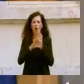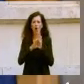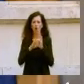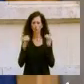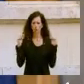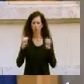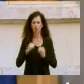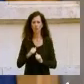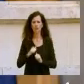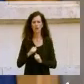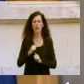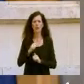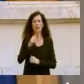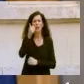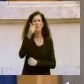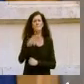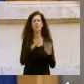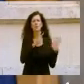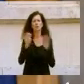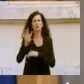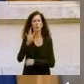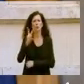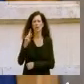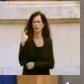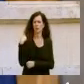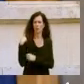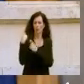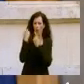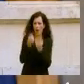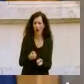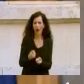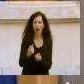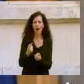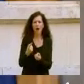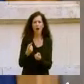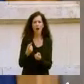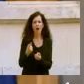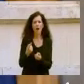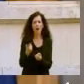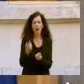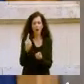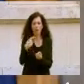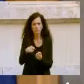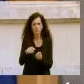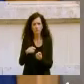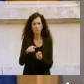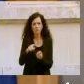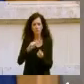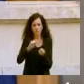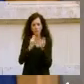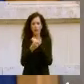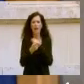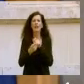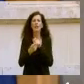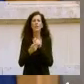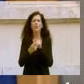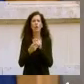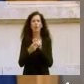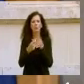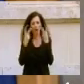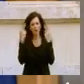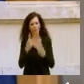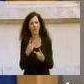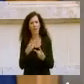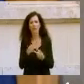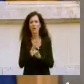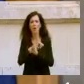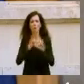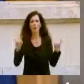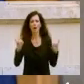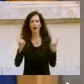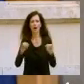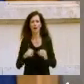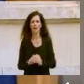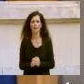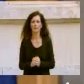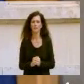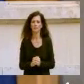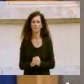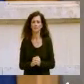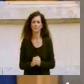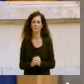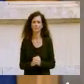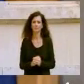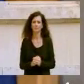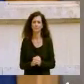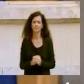1942 e che da allora non ha mai subito una riforma organica stiamo parlando peraltro